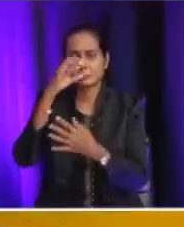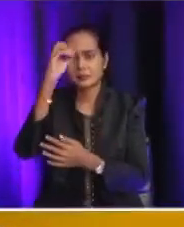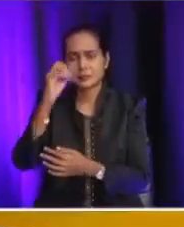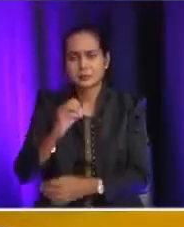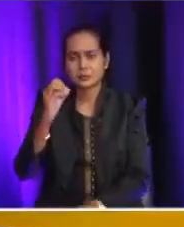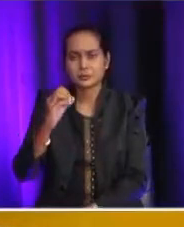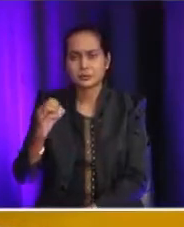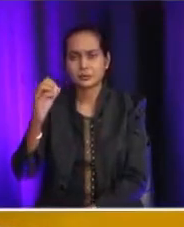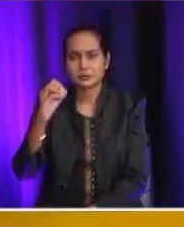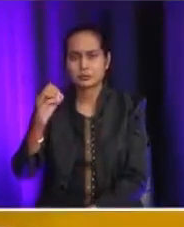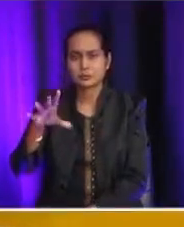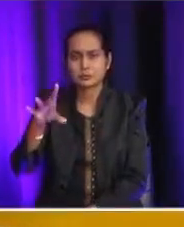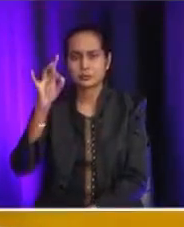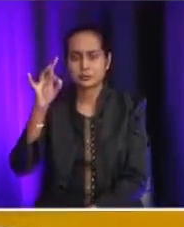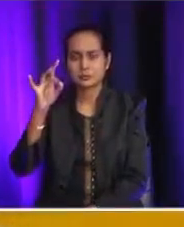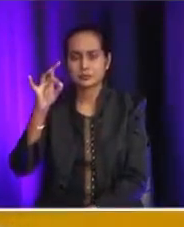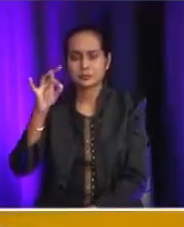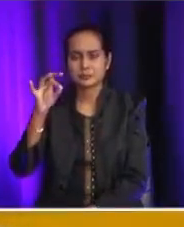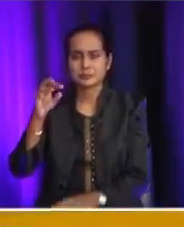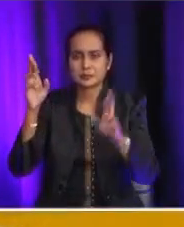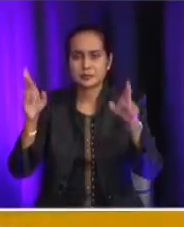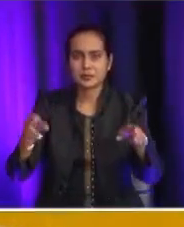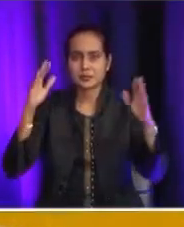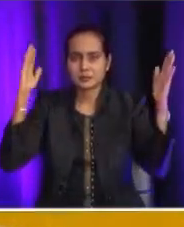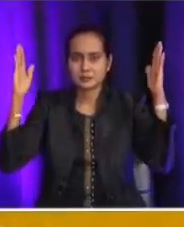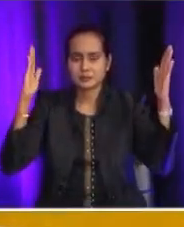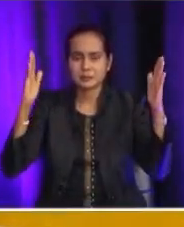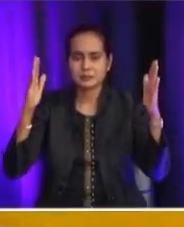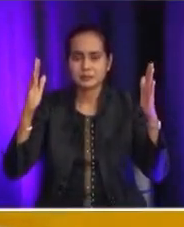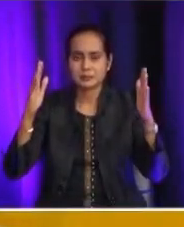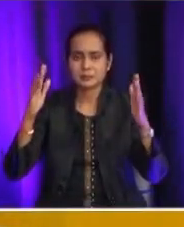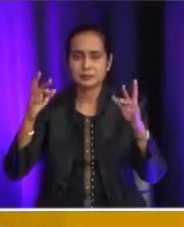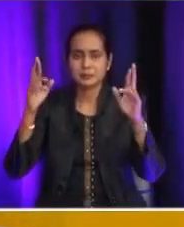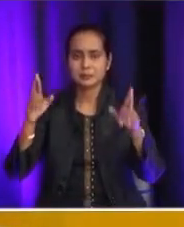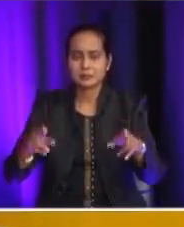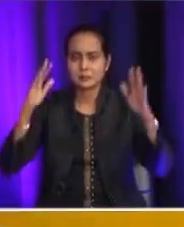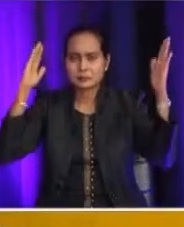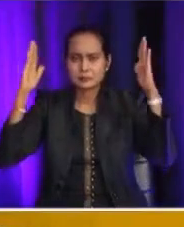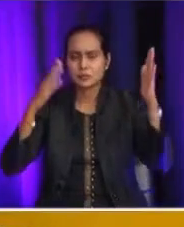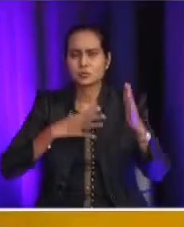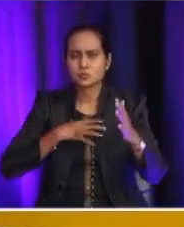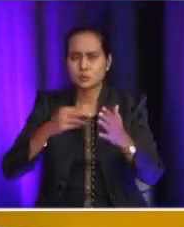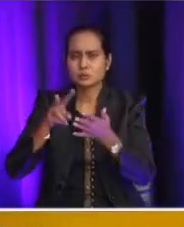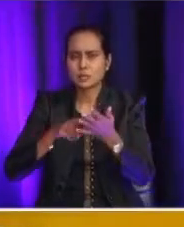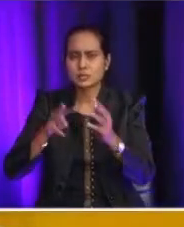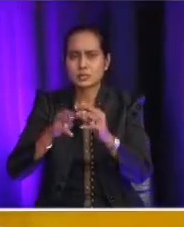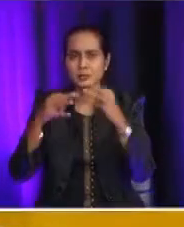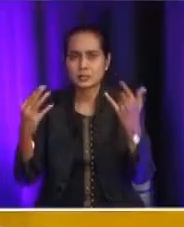bahan bacaan rakyat Malaysia ini yang mana rakyat Malaysia ni suka membaca majalah ya? Betul kan? Yep.